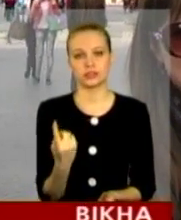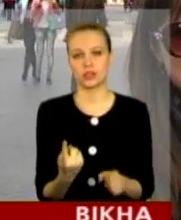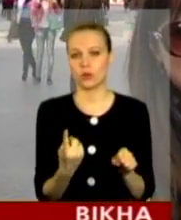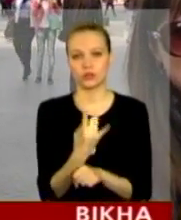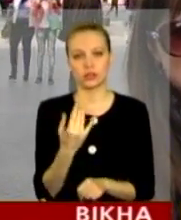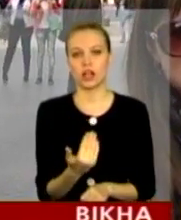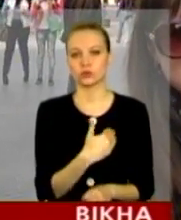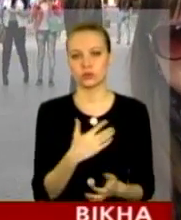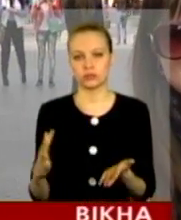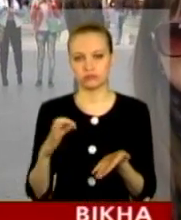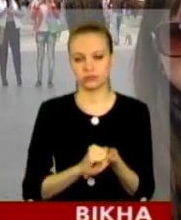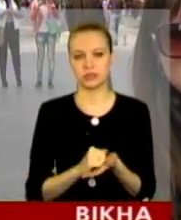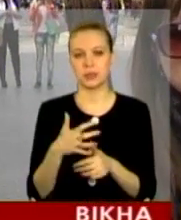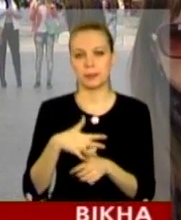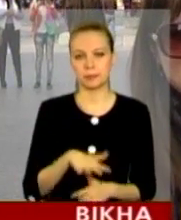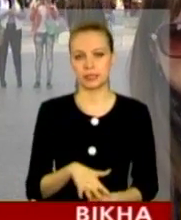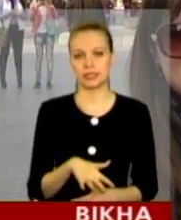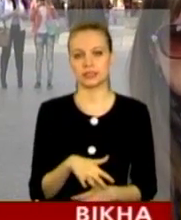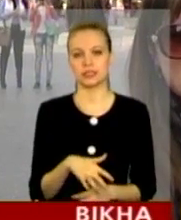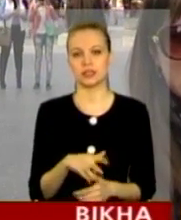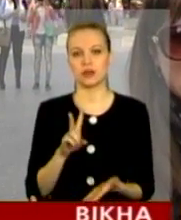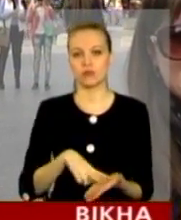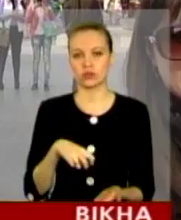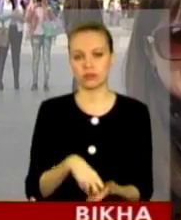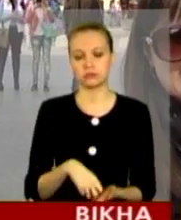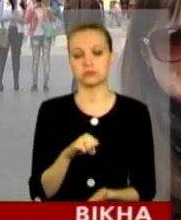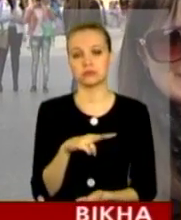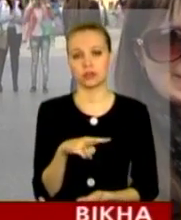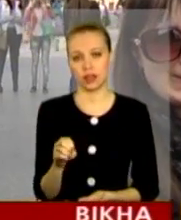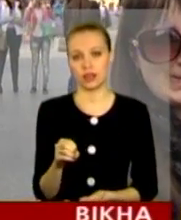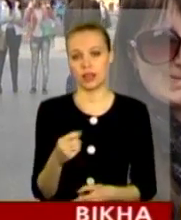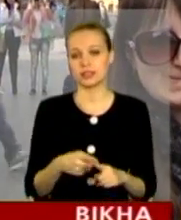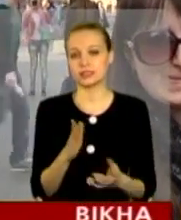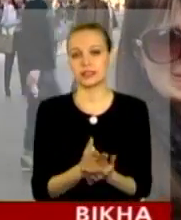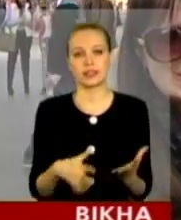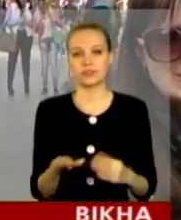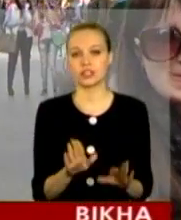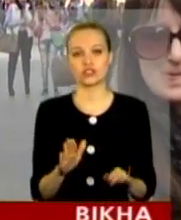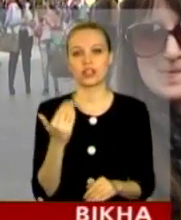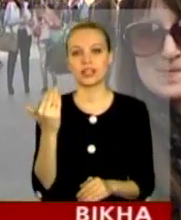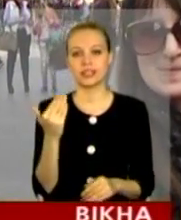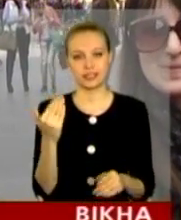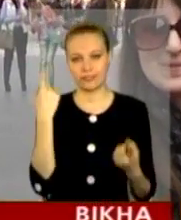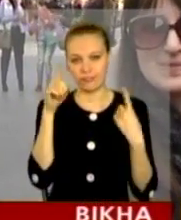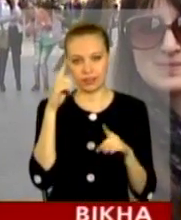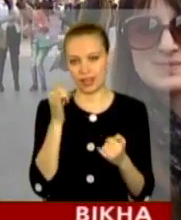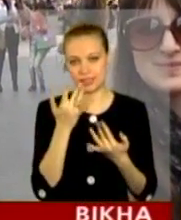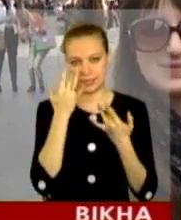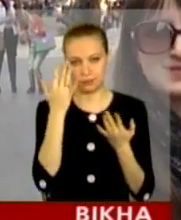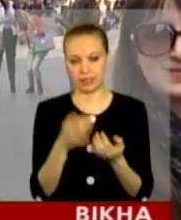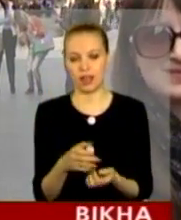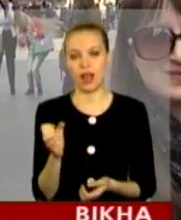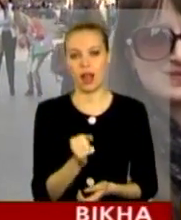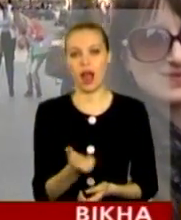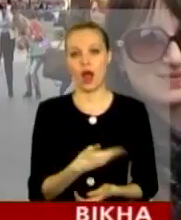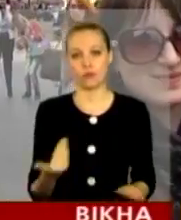хотіли загарбати, принизити, поставити на коліна, але то є все лише такі їхні, я думаю, фантазії, мрії. А